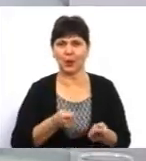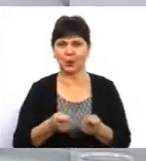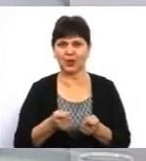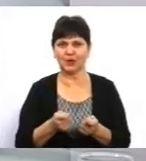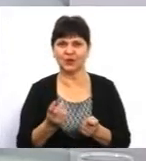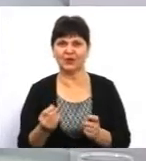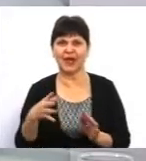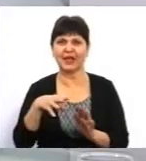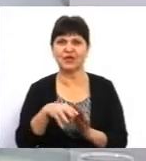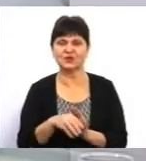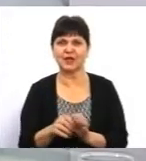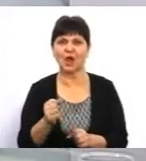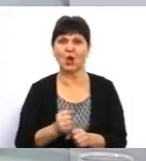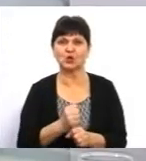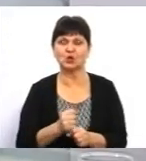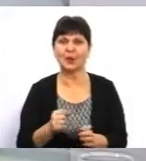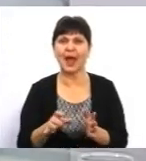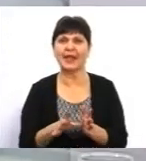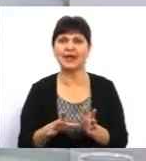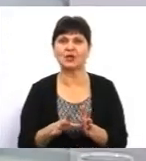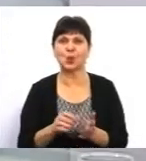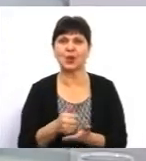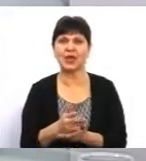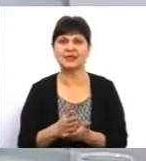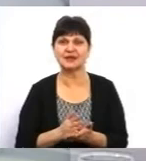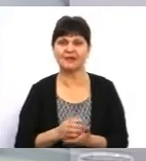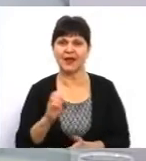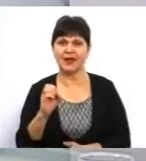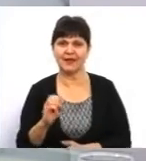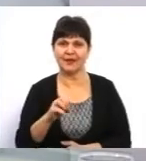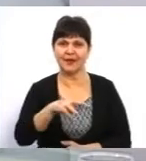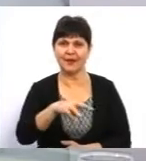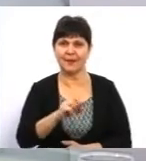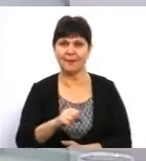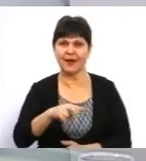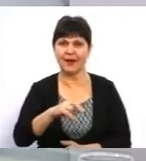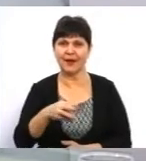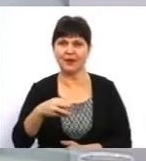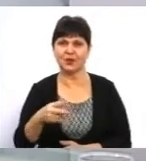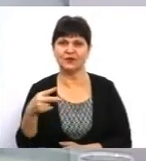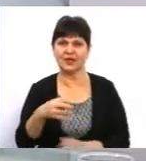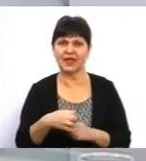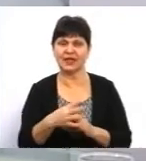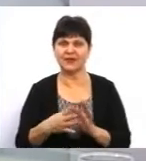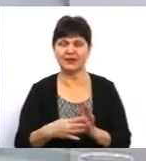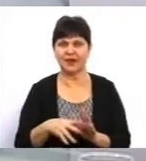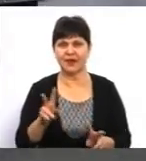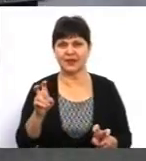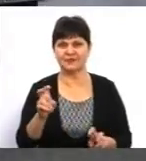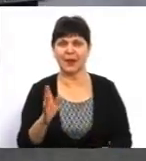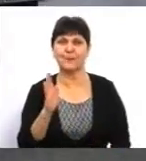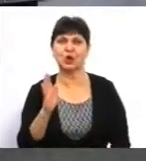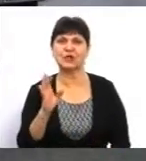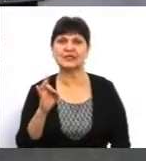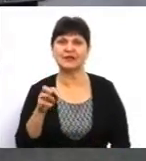розробку електронного сервісу «Є Малятко», це було у 2019 році, і вони його назвали прогресивним